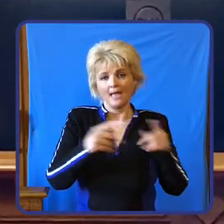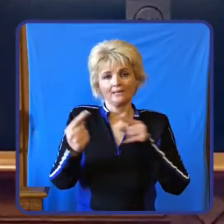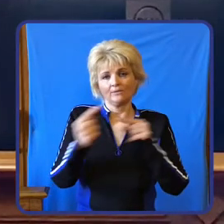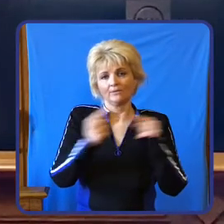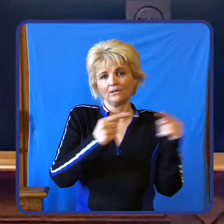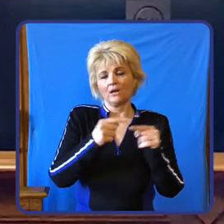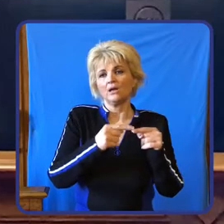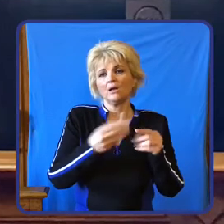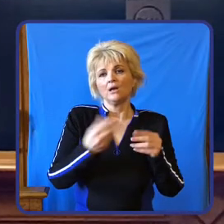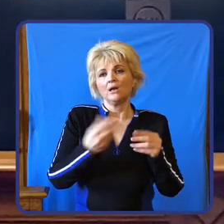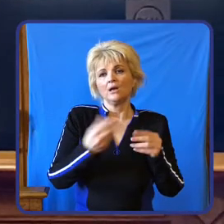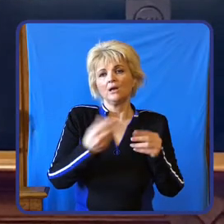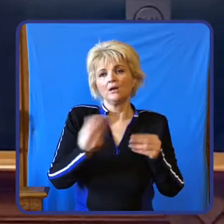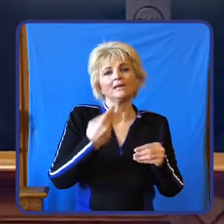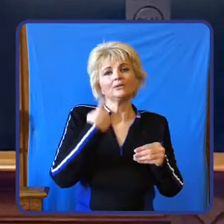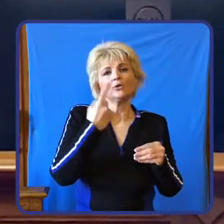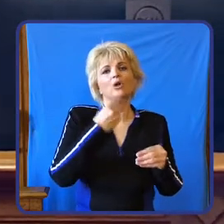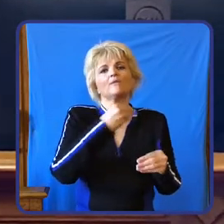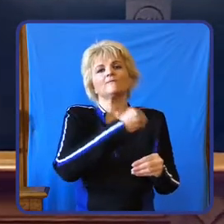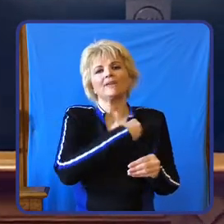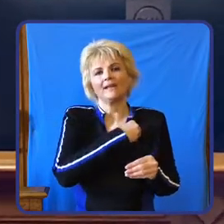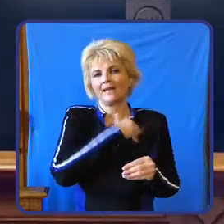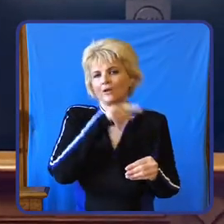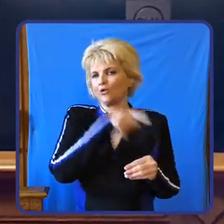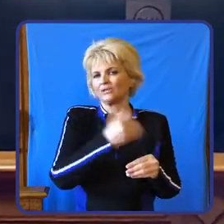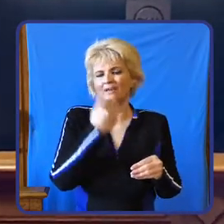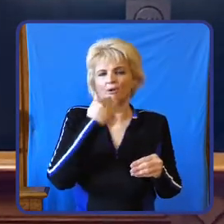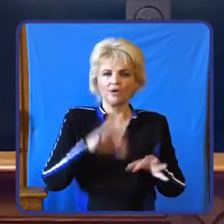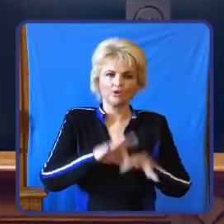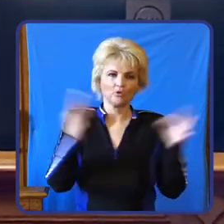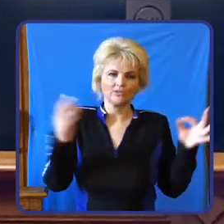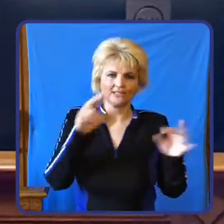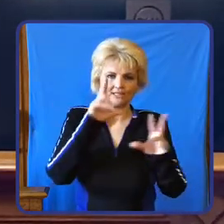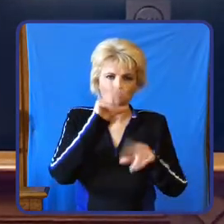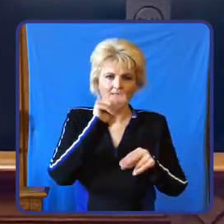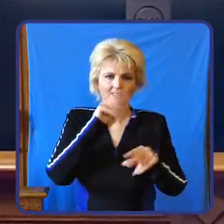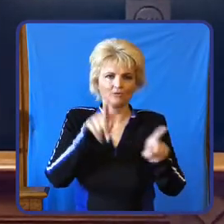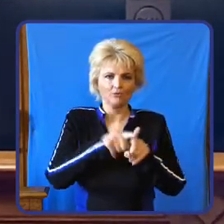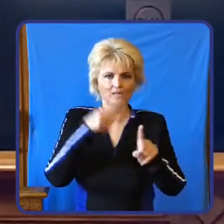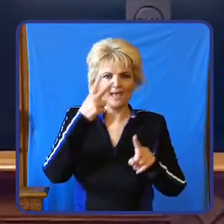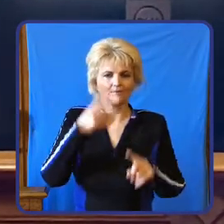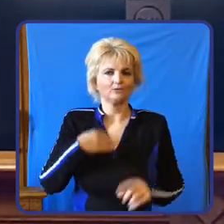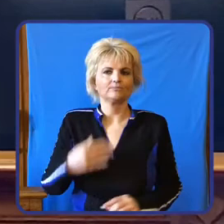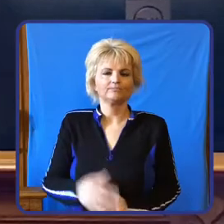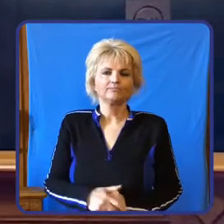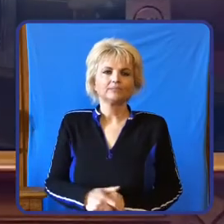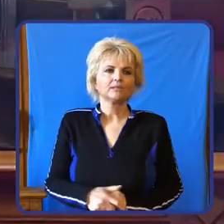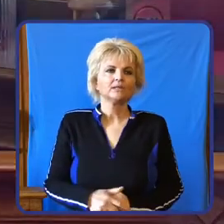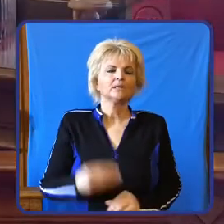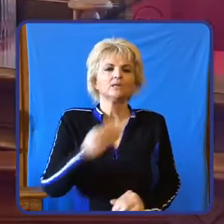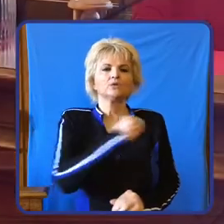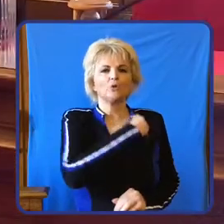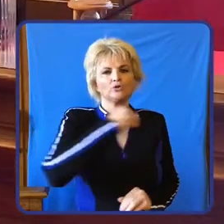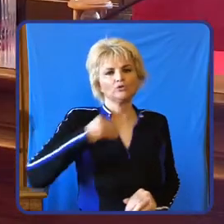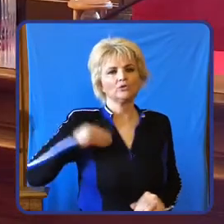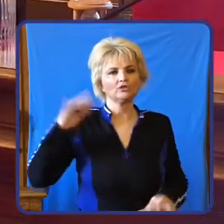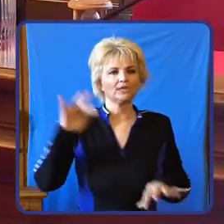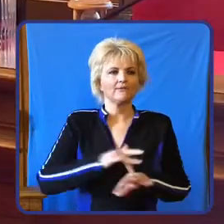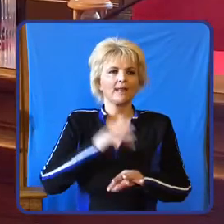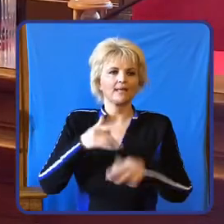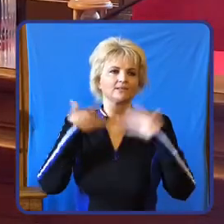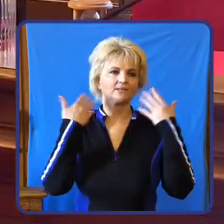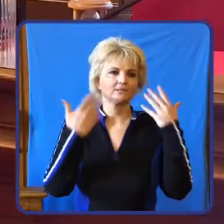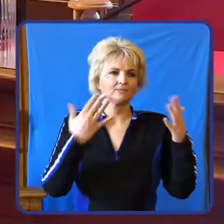tenni. Valamiért ott ettől önök félnek. Ott nem akarnak őszintén beszélni, úgy látom. Gyöngyösi Ferenc képviselő hozzászólása